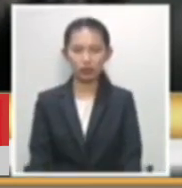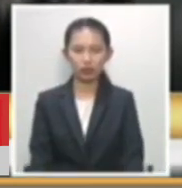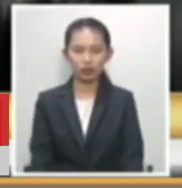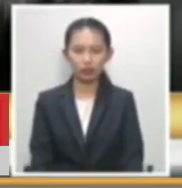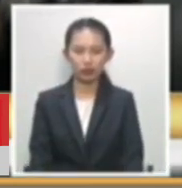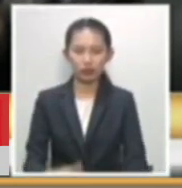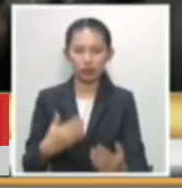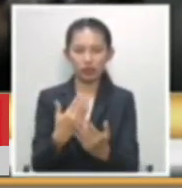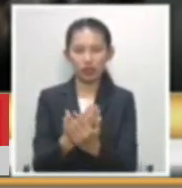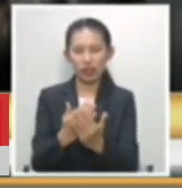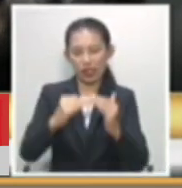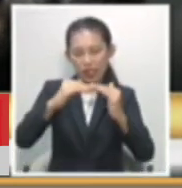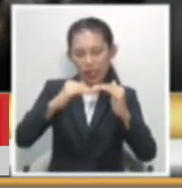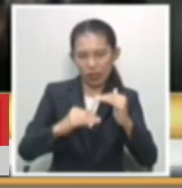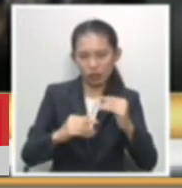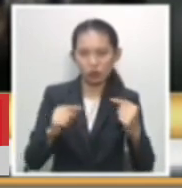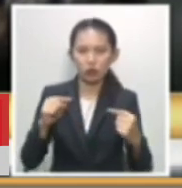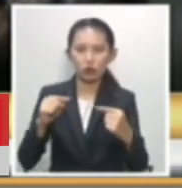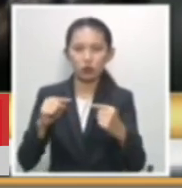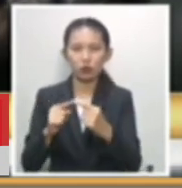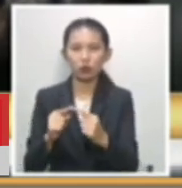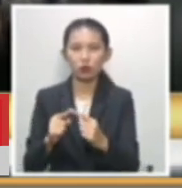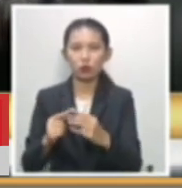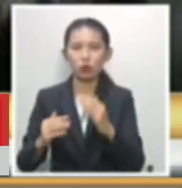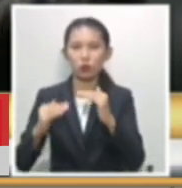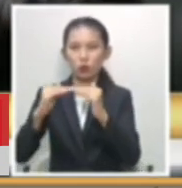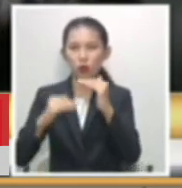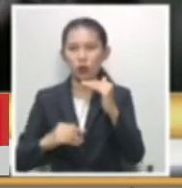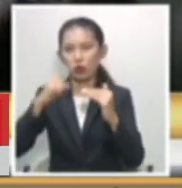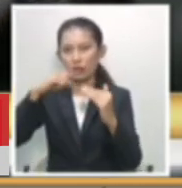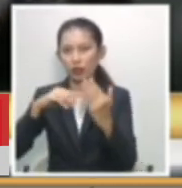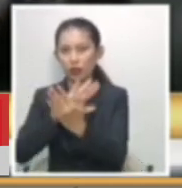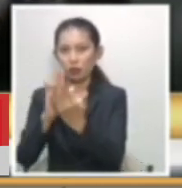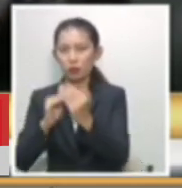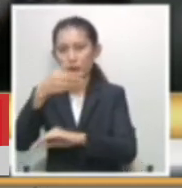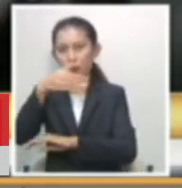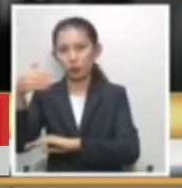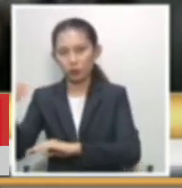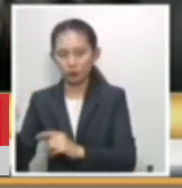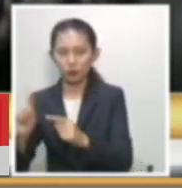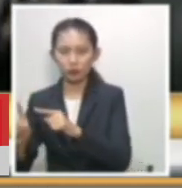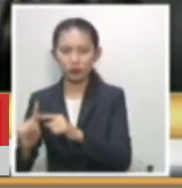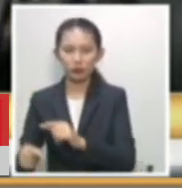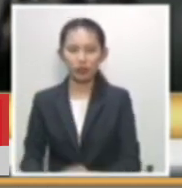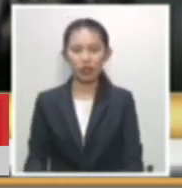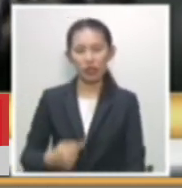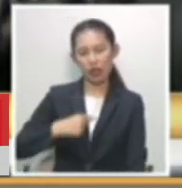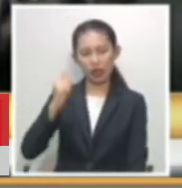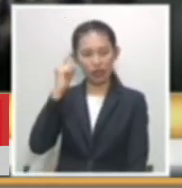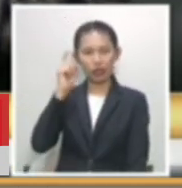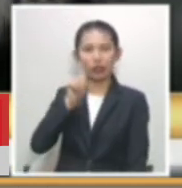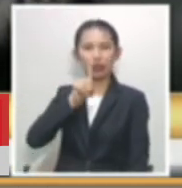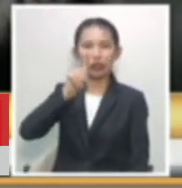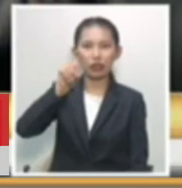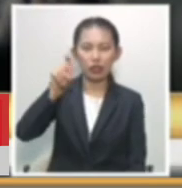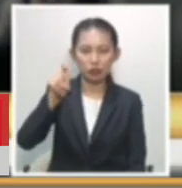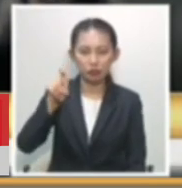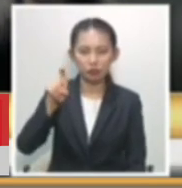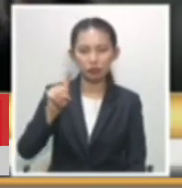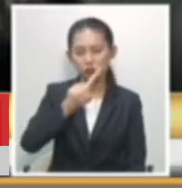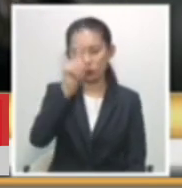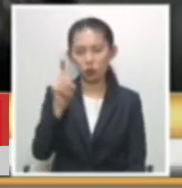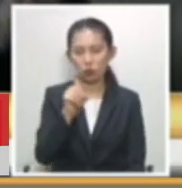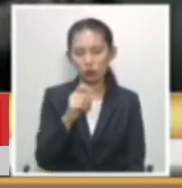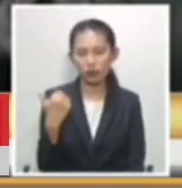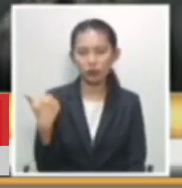ชย์แล้วก็น้อยกว่าการต่างประเทศเสียอีกดิฉันจึงอดตั้งคำถามไม่ได้เลยค่ะว่าตลอดเวลาที่ผ่าน